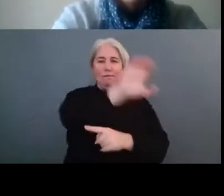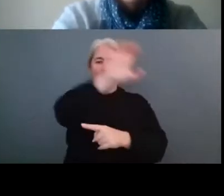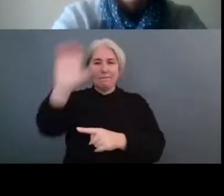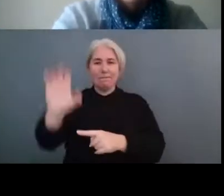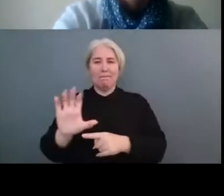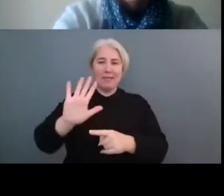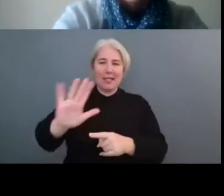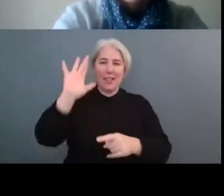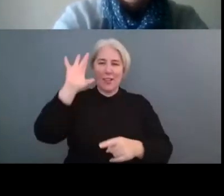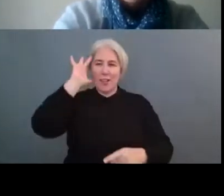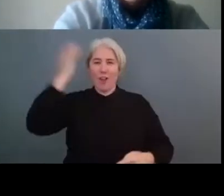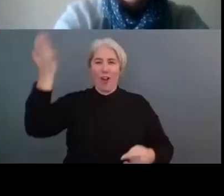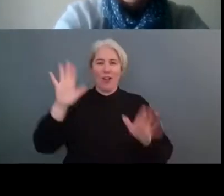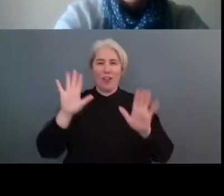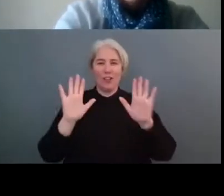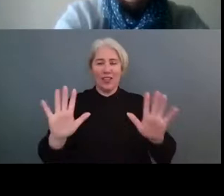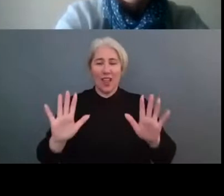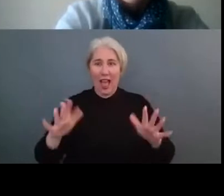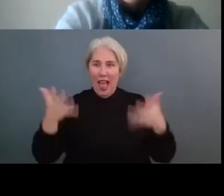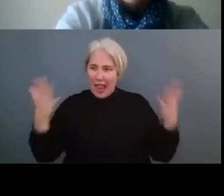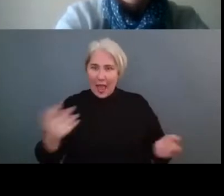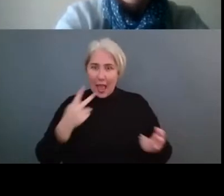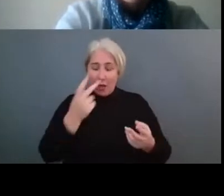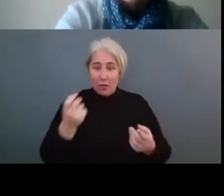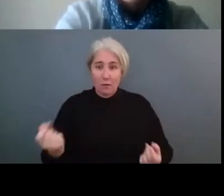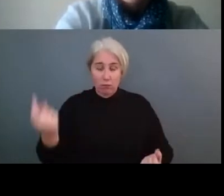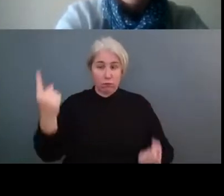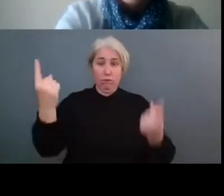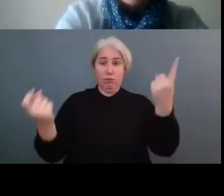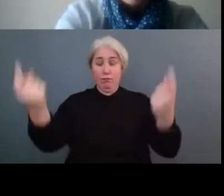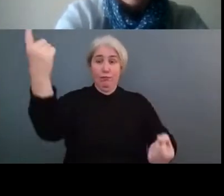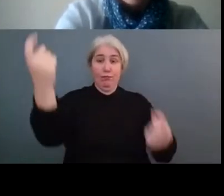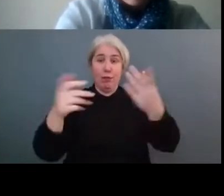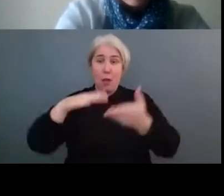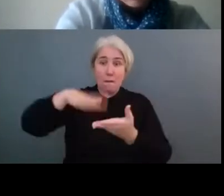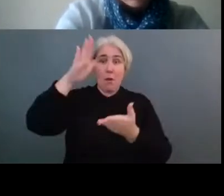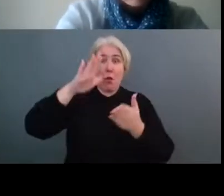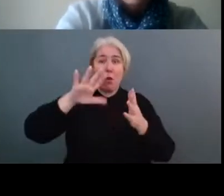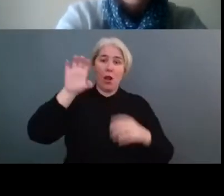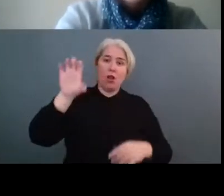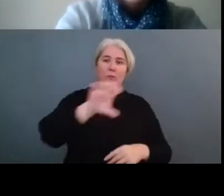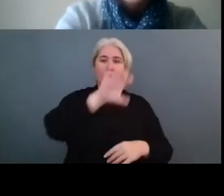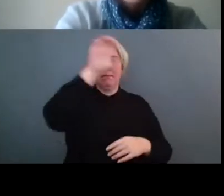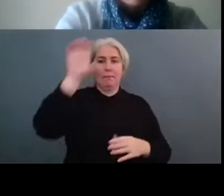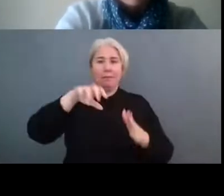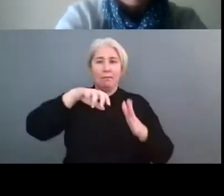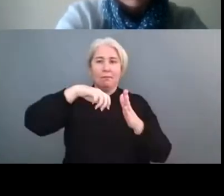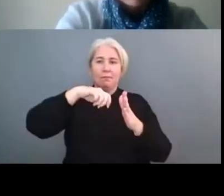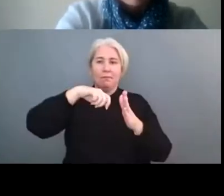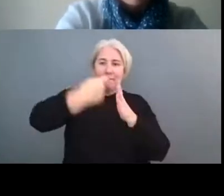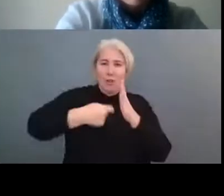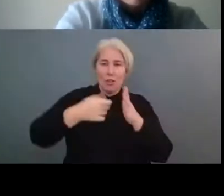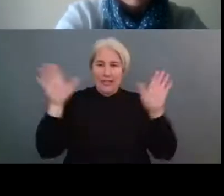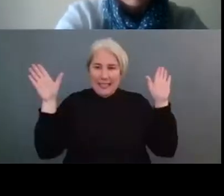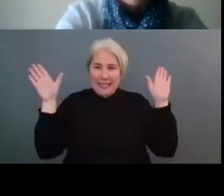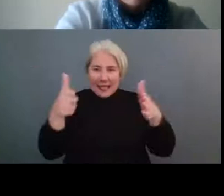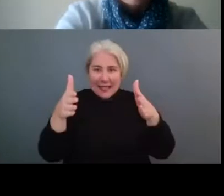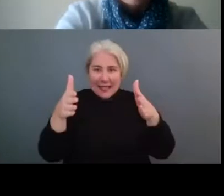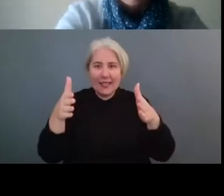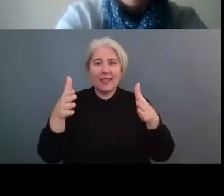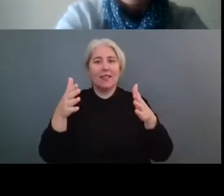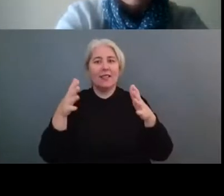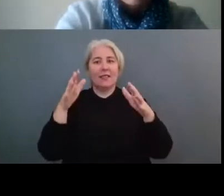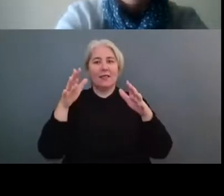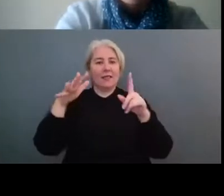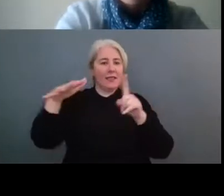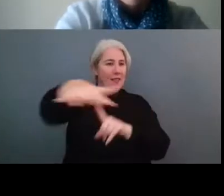européens sur l'environnement, comment à un moment donné, on partage toutes ces expériences et toutes ces innovations qui sont créées et partagées à travers l'Europe.